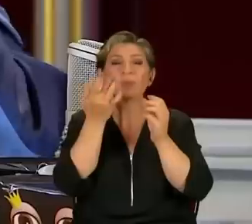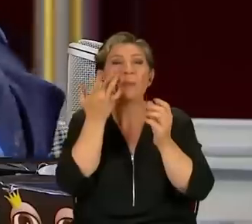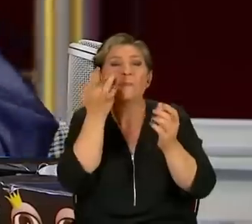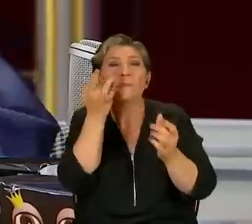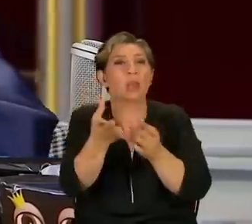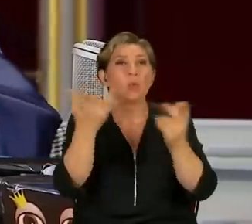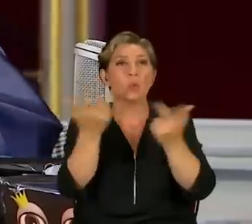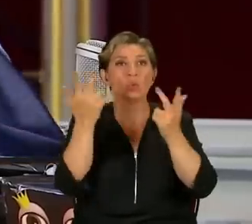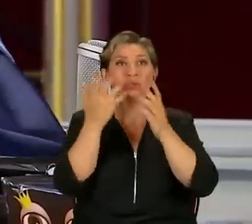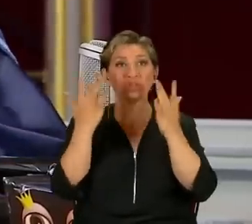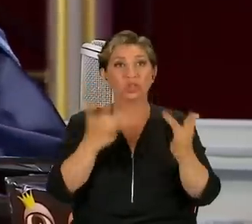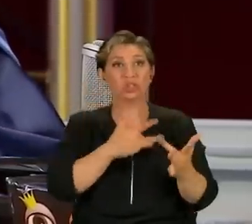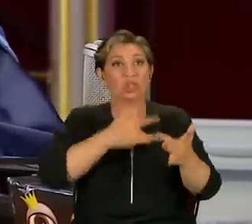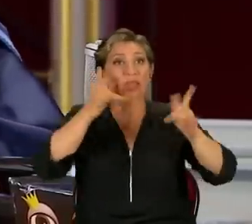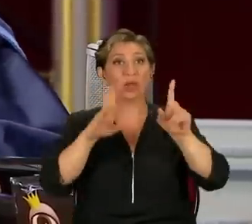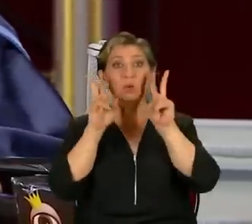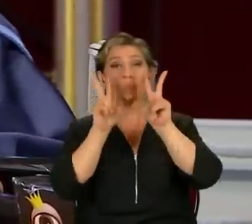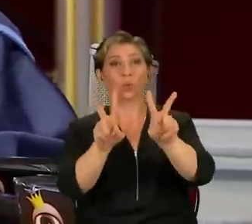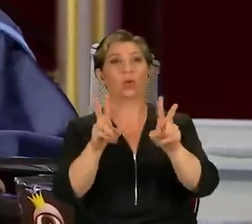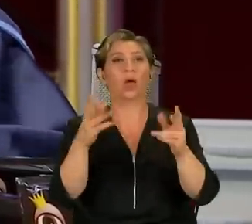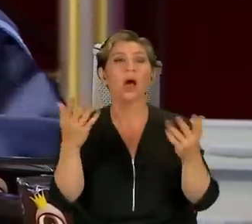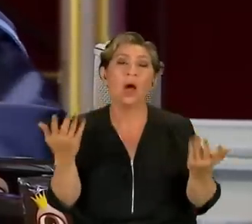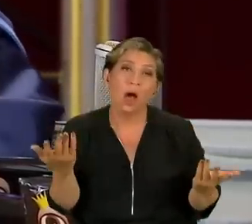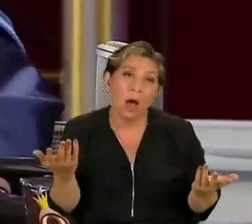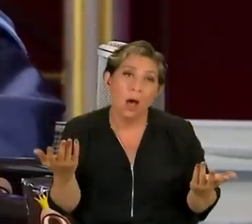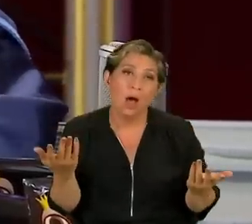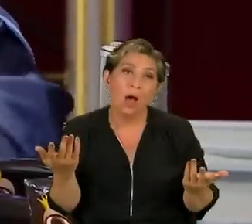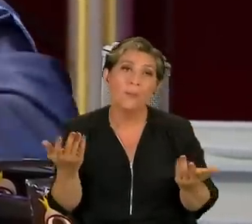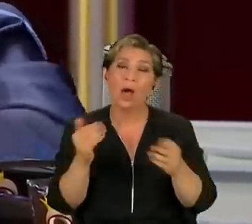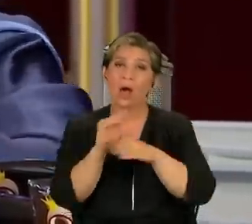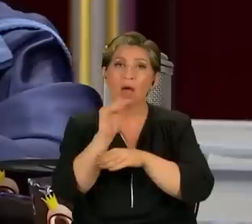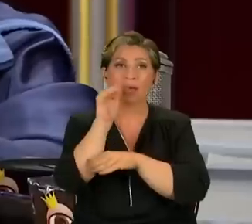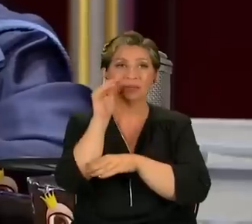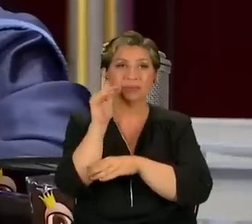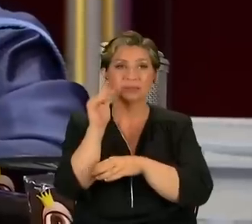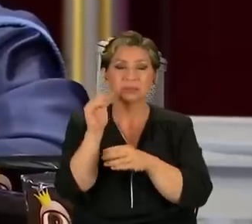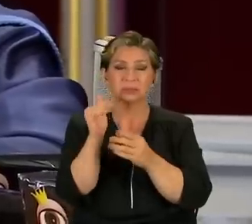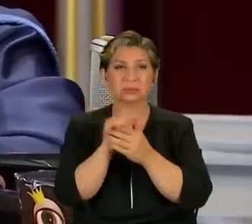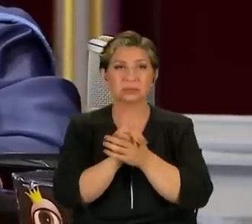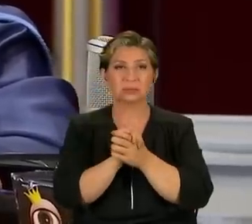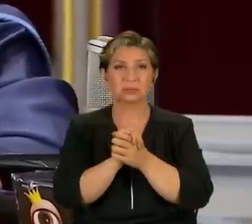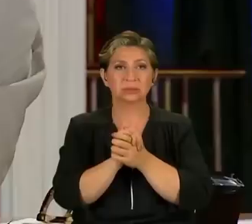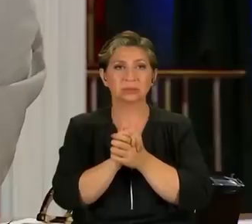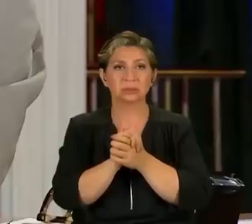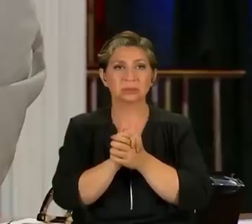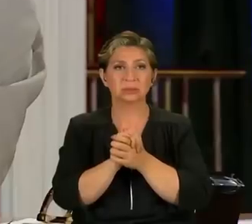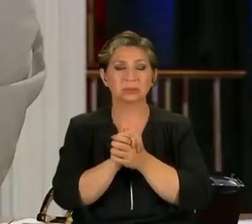olarak daha canlandırıyor. Ama hayatınız